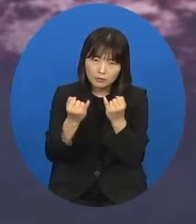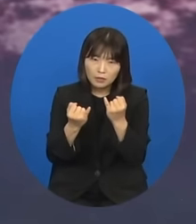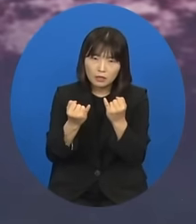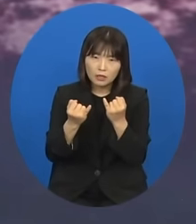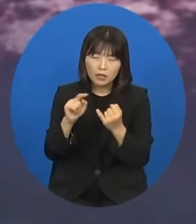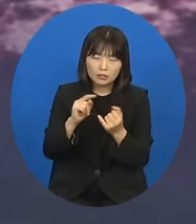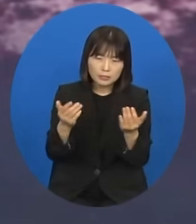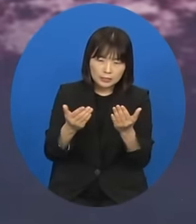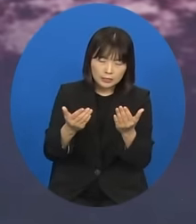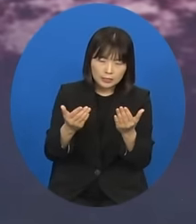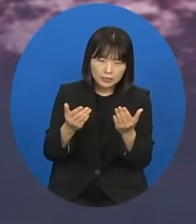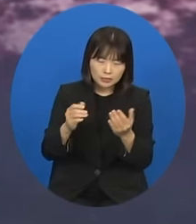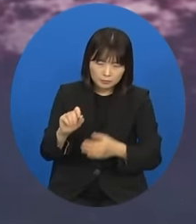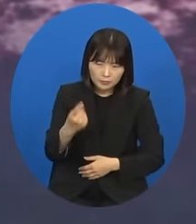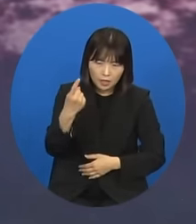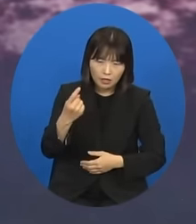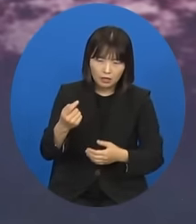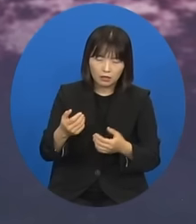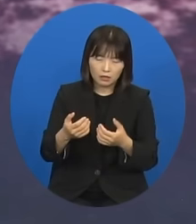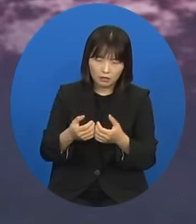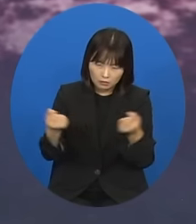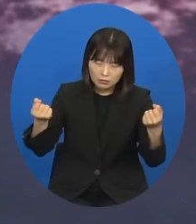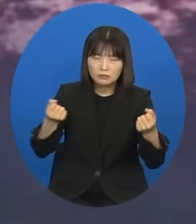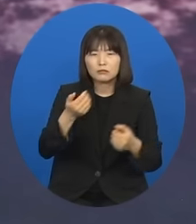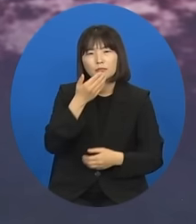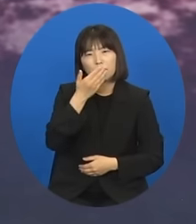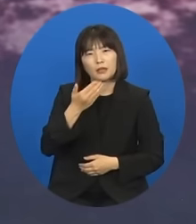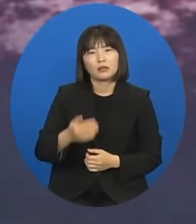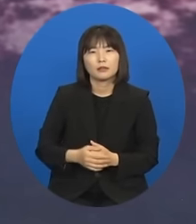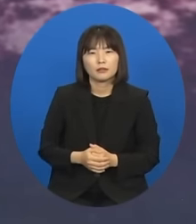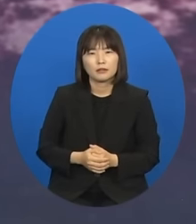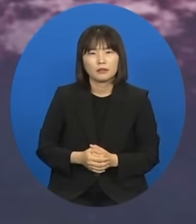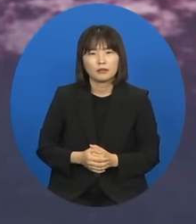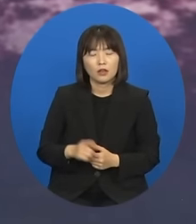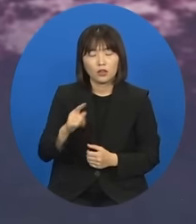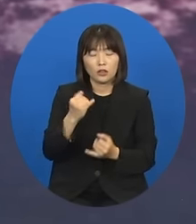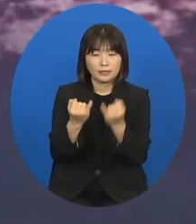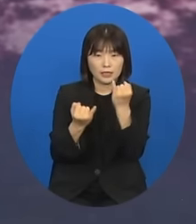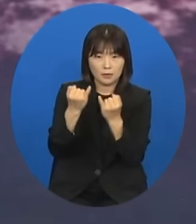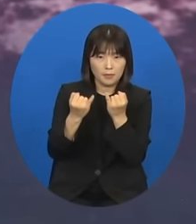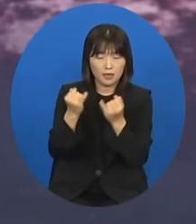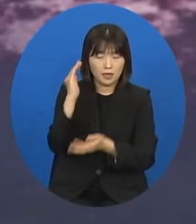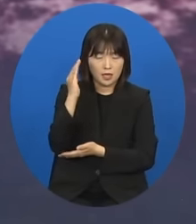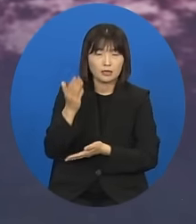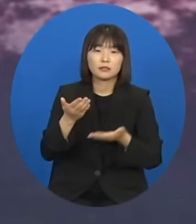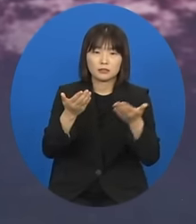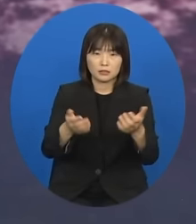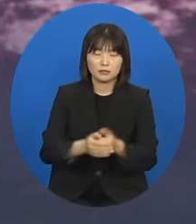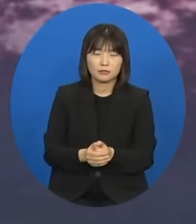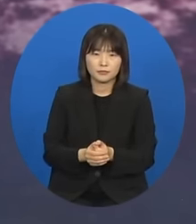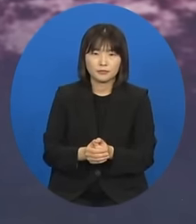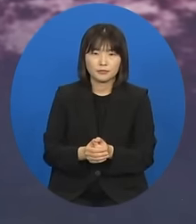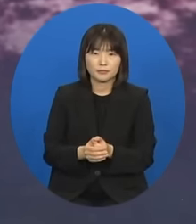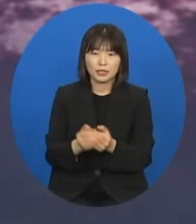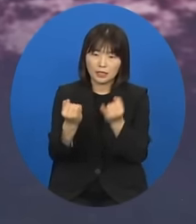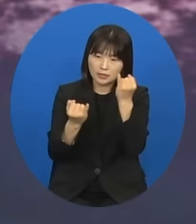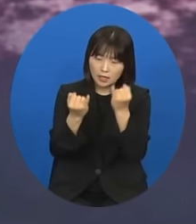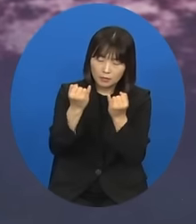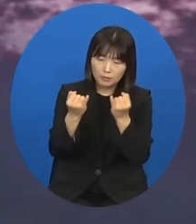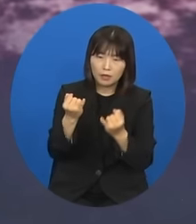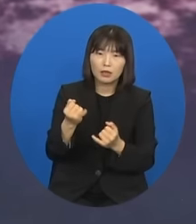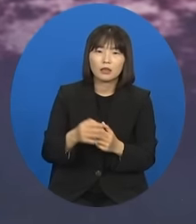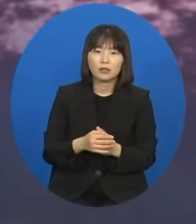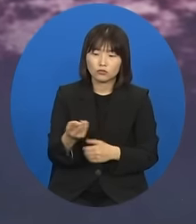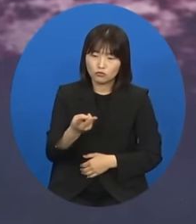인해서 돌아 수가 있다는 거예요 어떤 자매 얘기를 제가 한번 해볼 요이 두 자매는 믿는